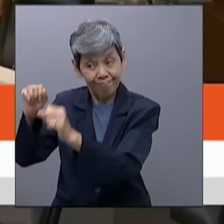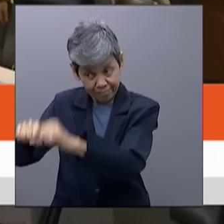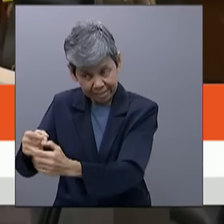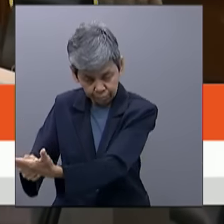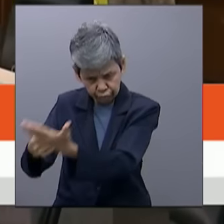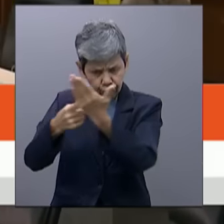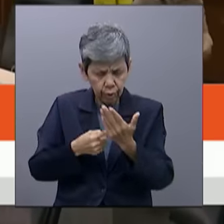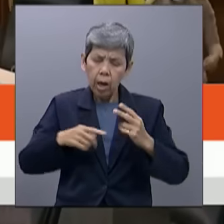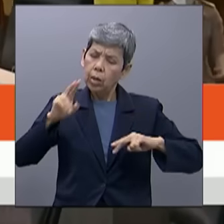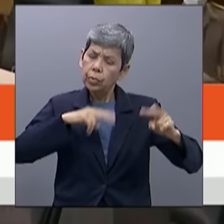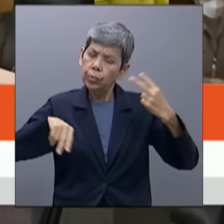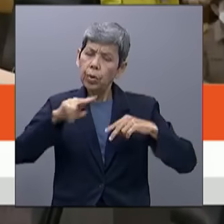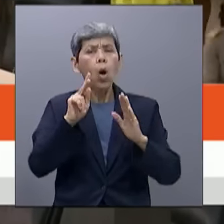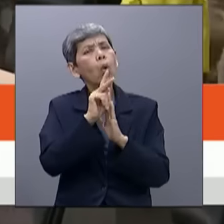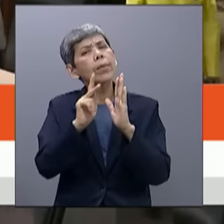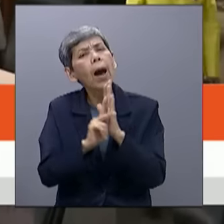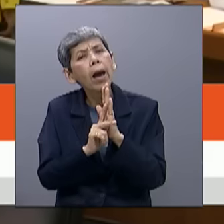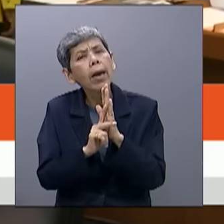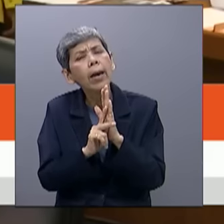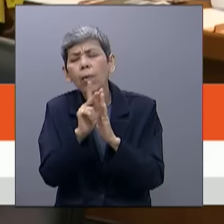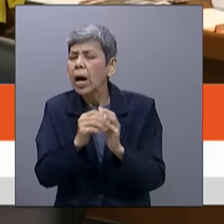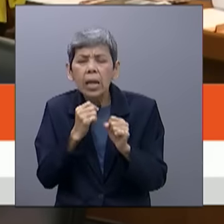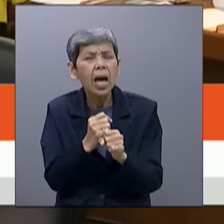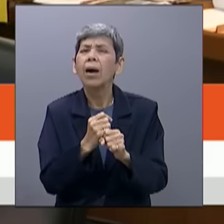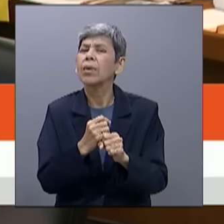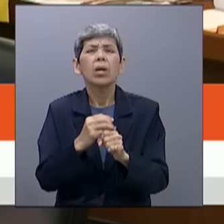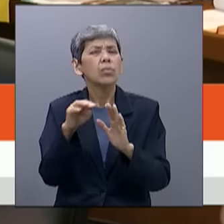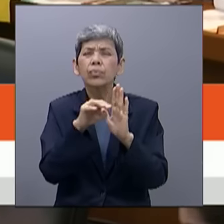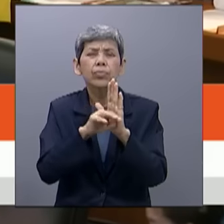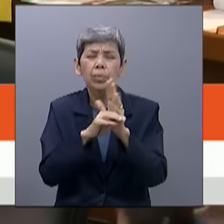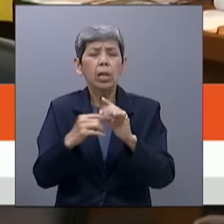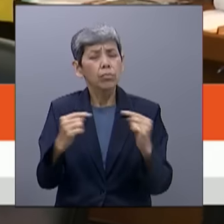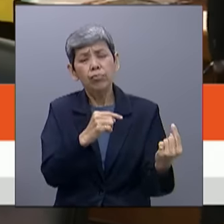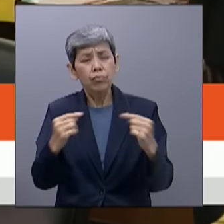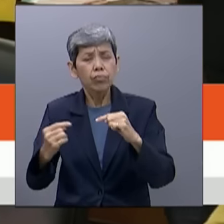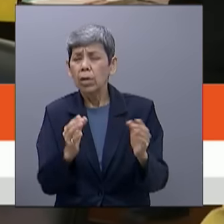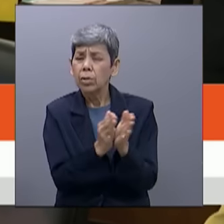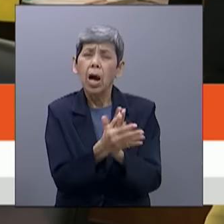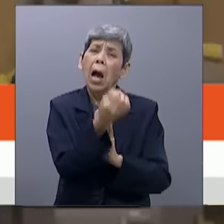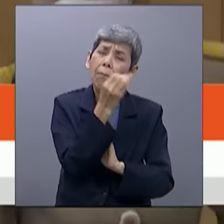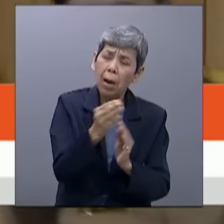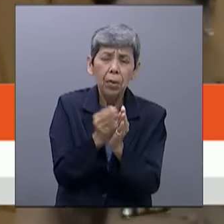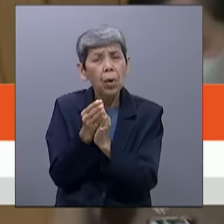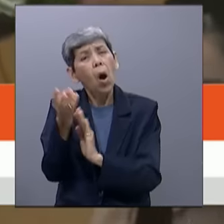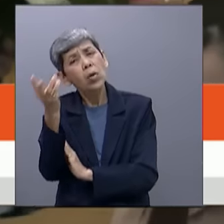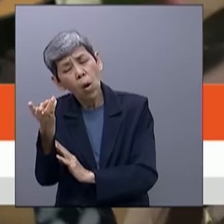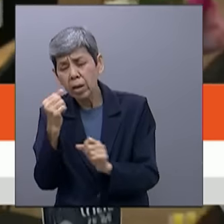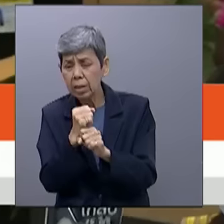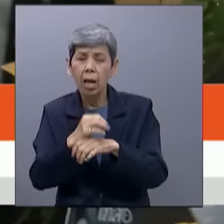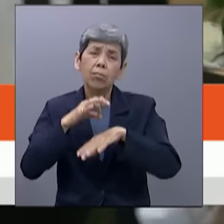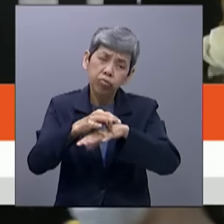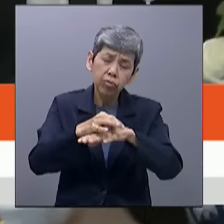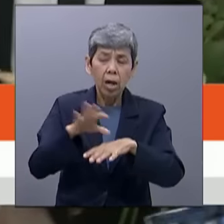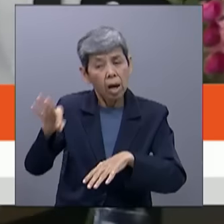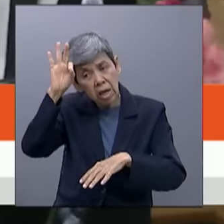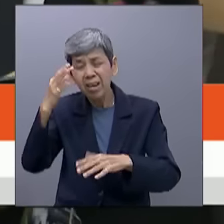ราก็กั่นกรองกฎหมายเป็นไปตามหลักตามเกณฑ์คุณจะเสียงข้างมากจะเสียงข้างน้อยคุณจะมาจากแต่งตั้งหรือจะมา